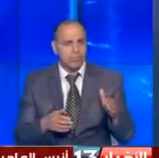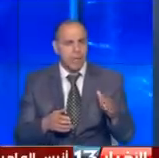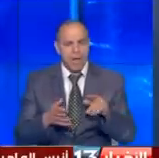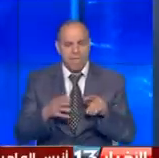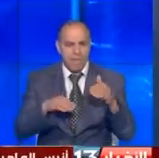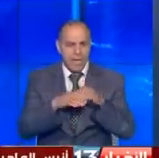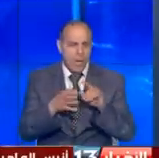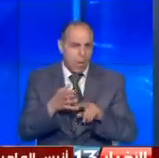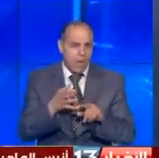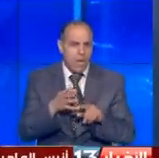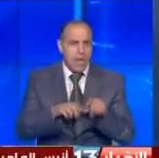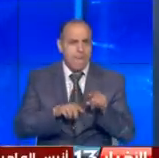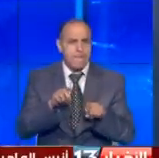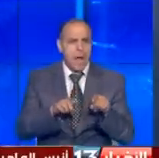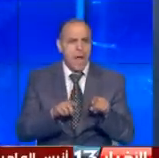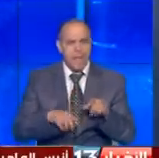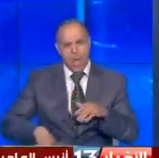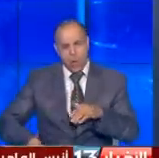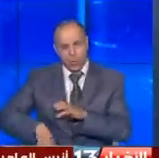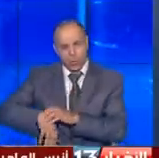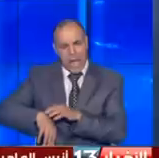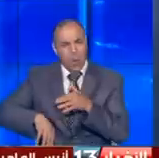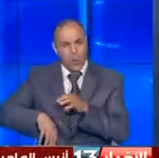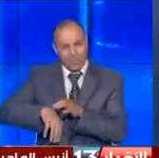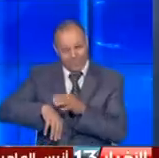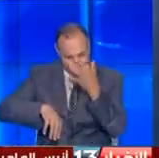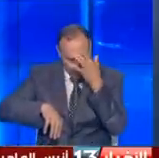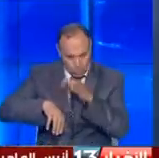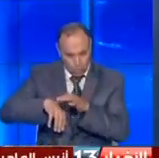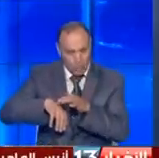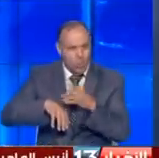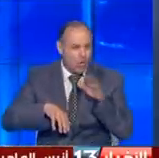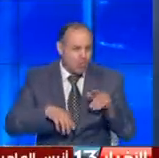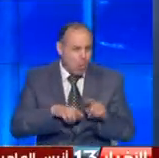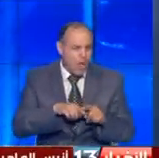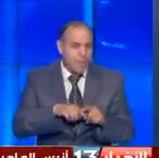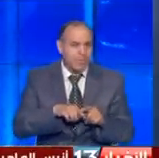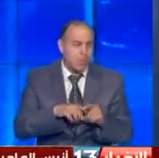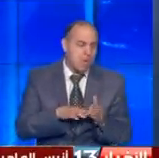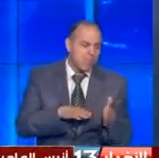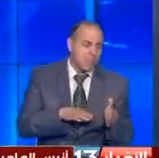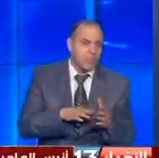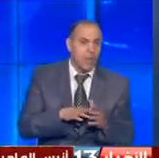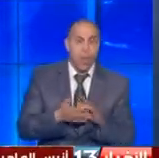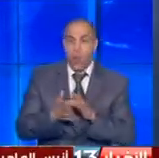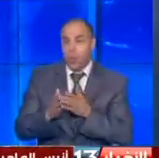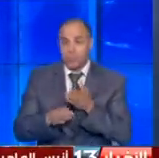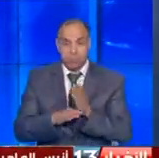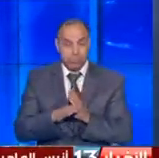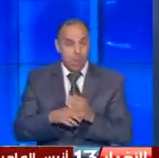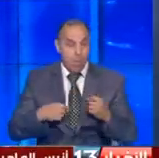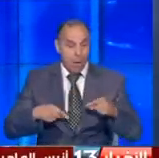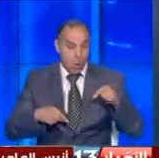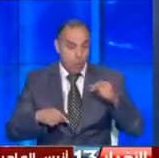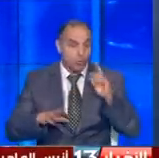من الليل كان ببعض الأوجاع ربما قد تبعد عن تشكيلة اليوم. كل شيء وارد بالنسبة لمباراة